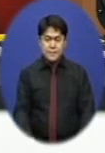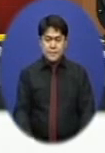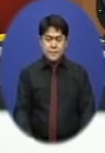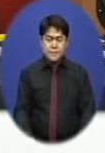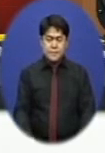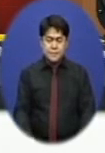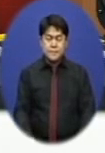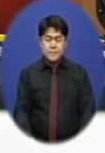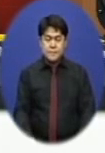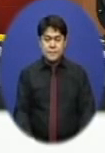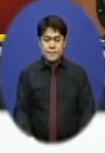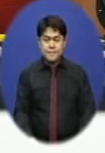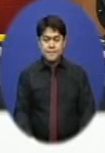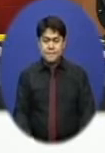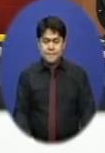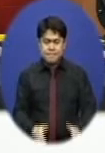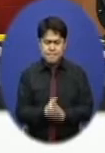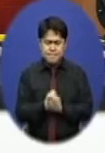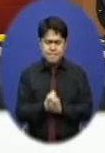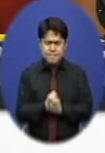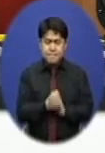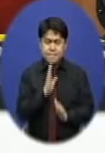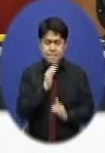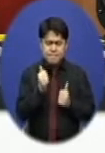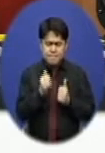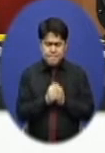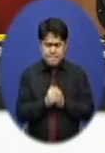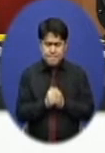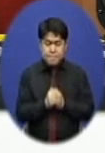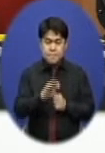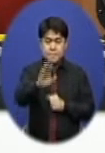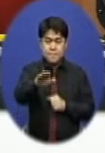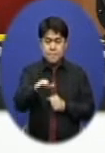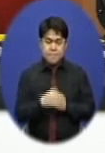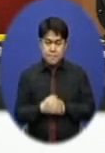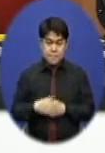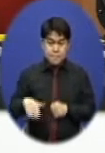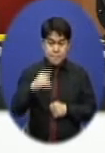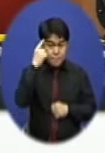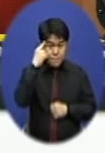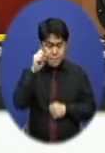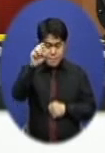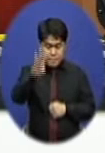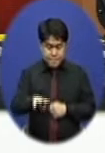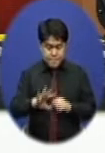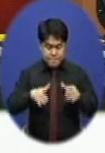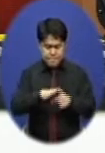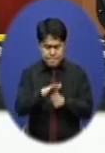아유, 그런 점이 있습니다. 훌륭하신 분이네. 그러셨구나. 진짜. 아니 그러니까 우리 어찌 보면 광주의